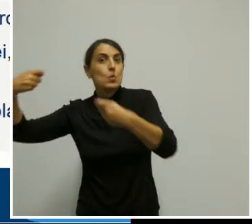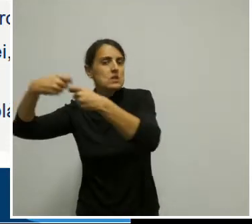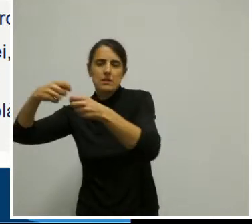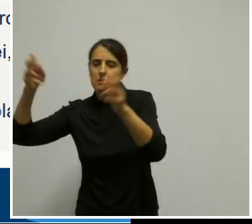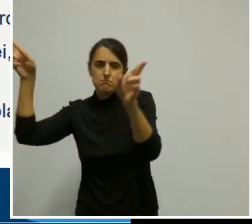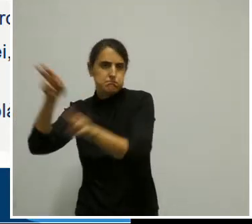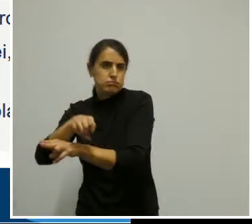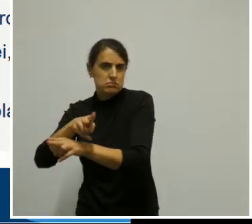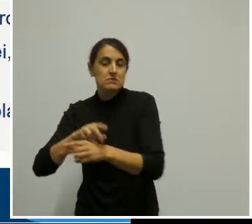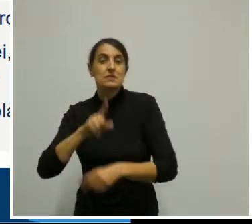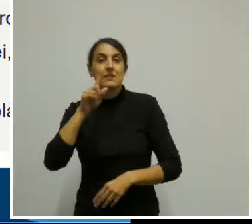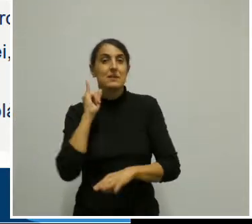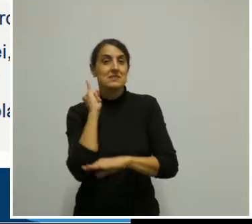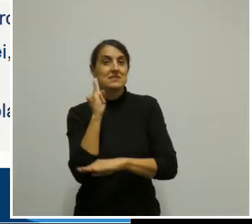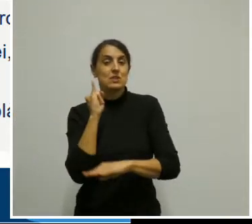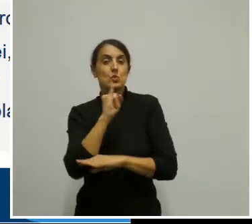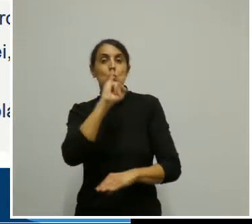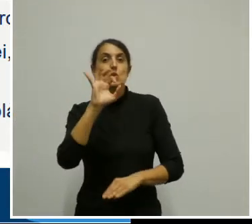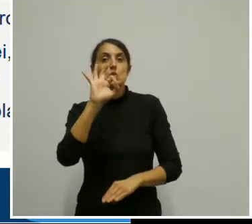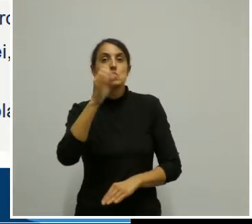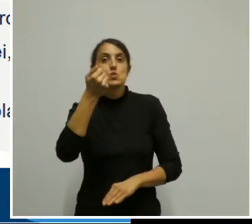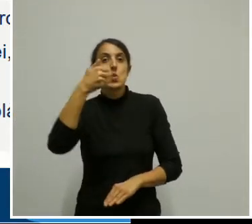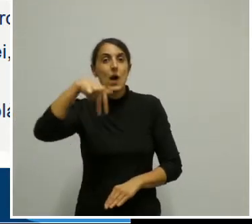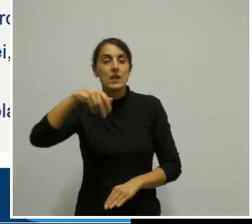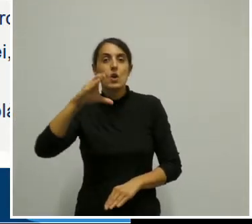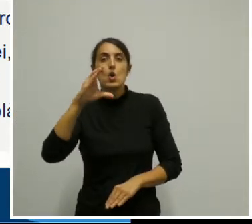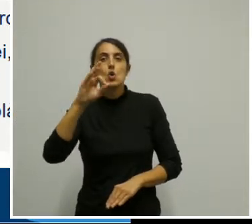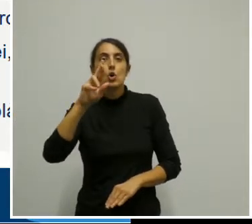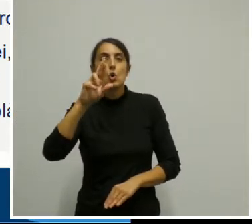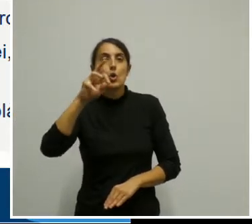després l'Institut Joan Coromines és un institut que